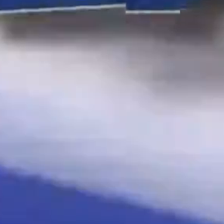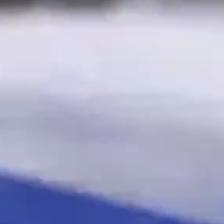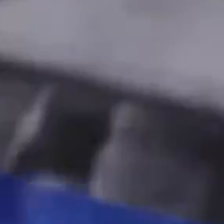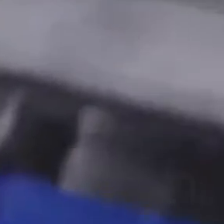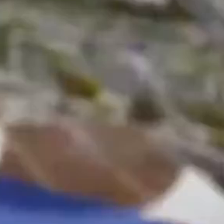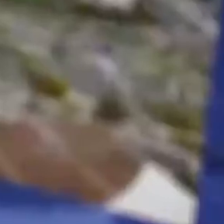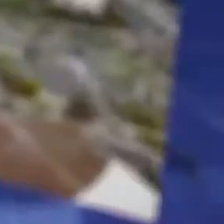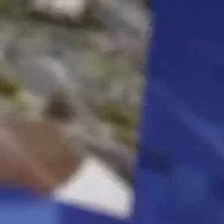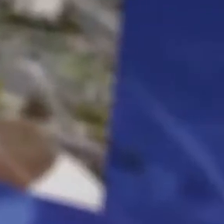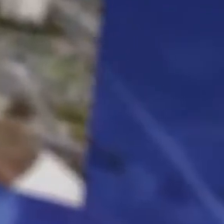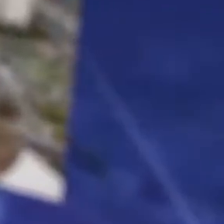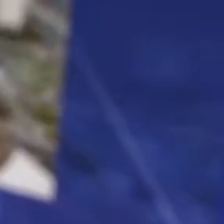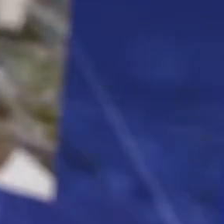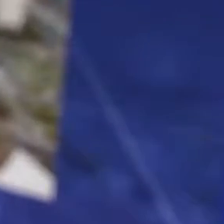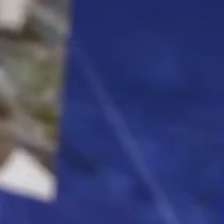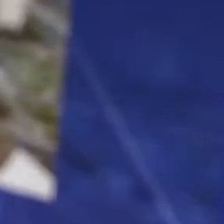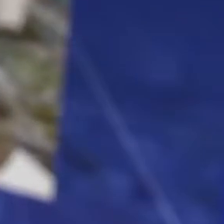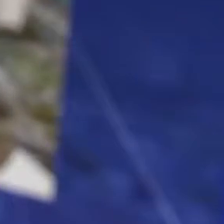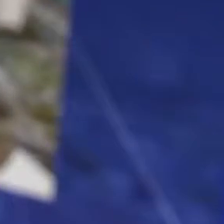5